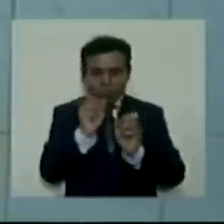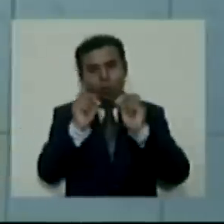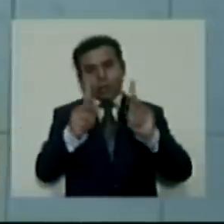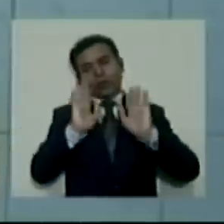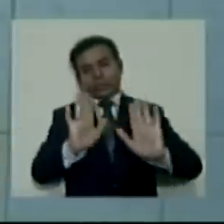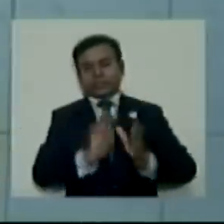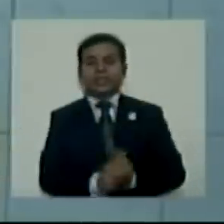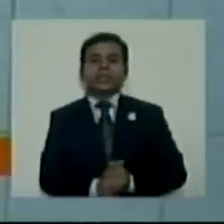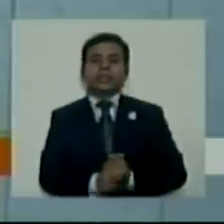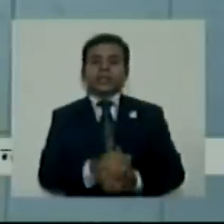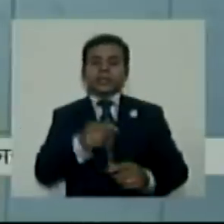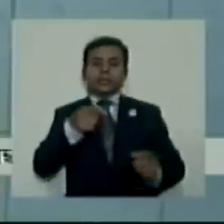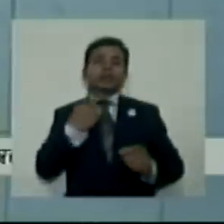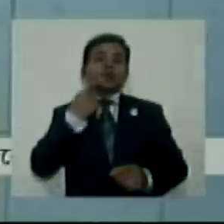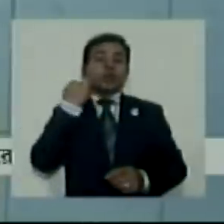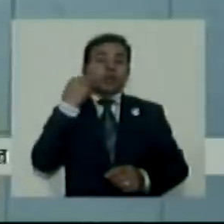তুলনায়